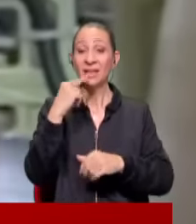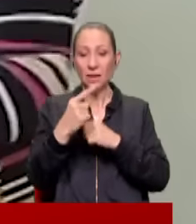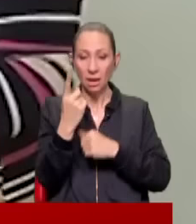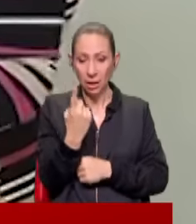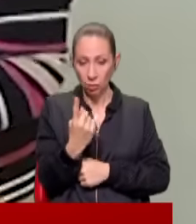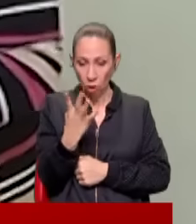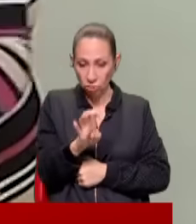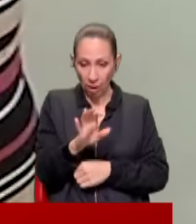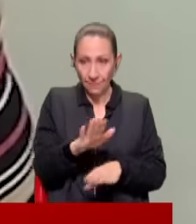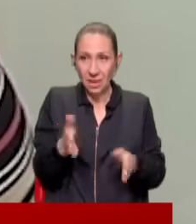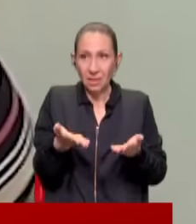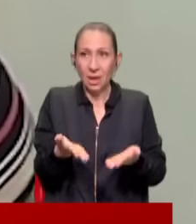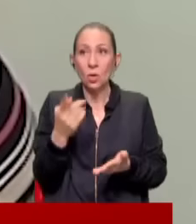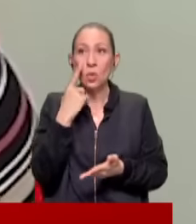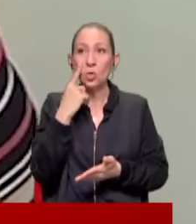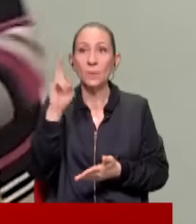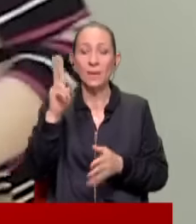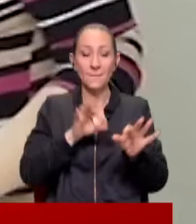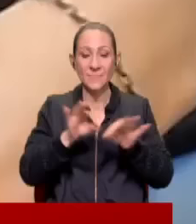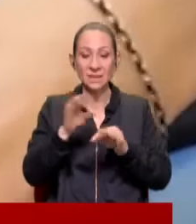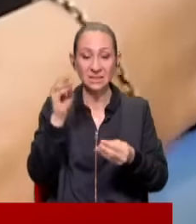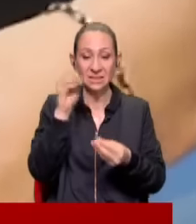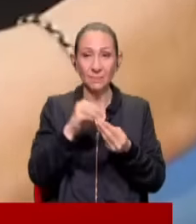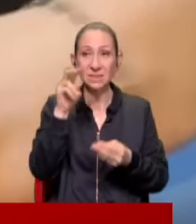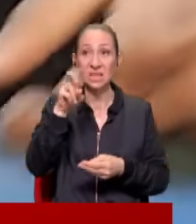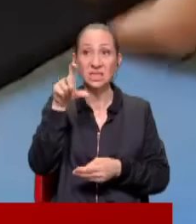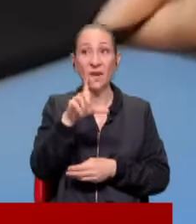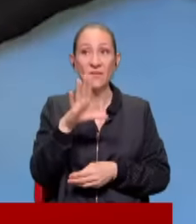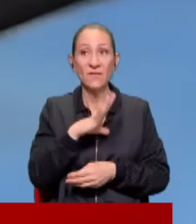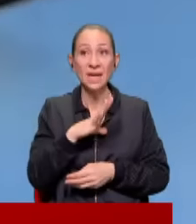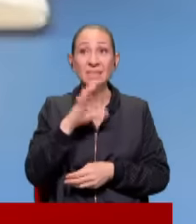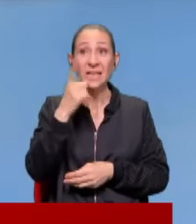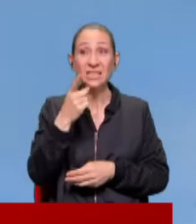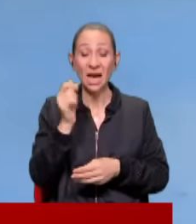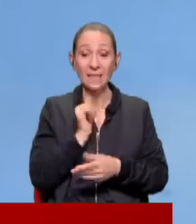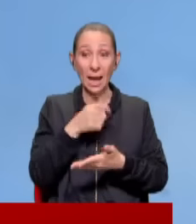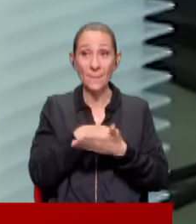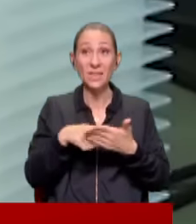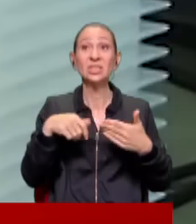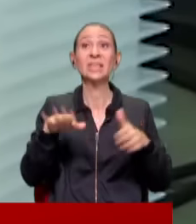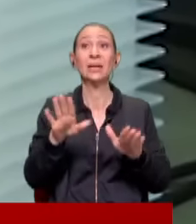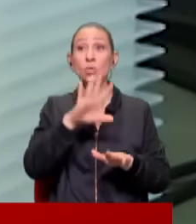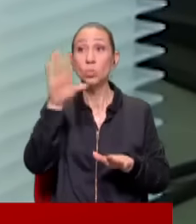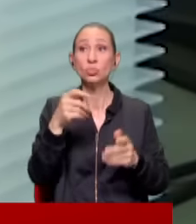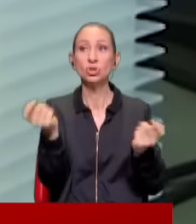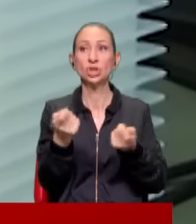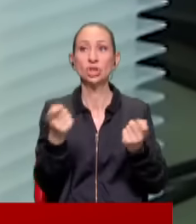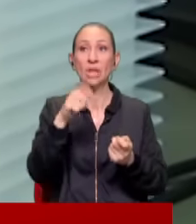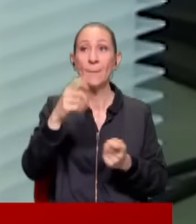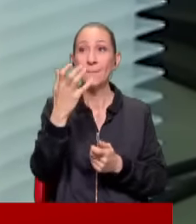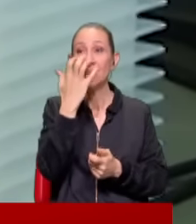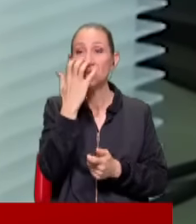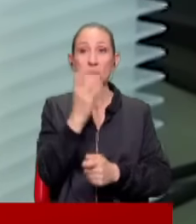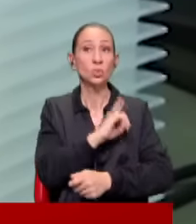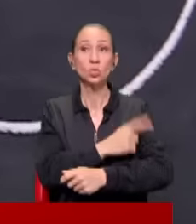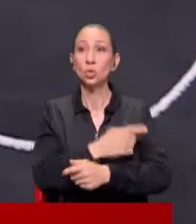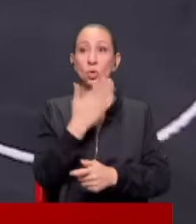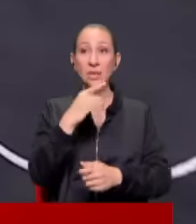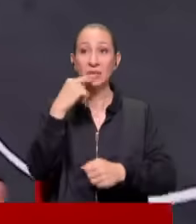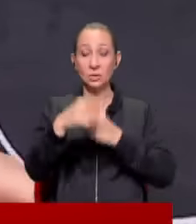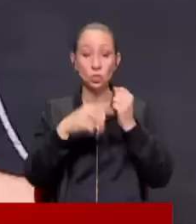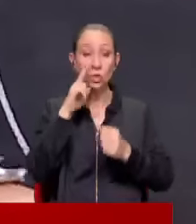ilk 4 ayı geride kaldı. Hükümetin planladığı zamma 8 ay var. Sadece asgari ücretlinin değil tüm çalışanların bekleyecek gücü yok. Yıl